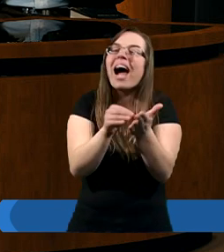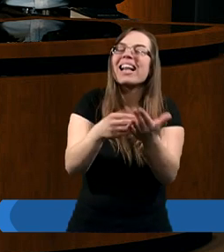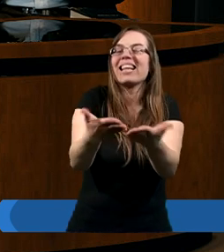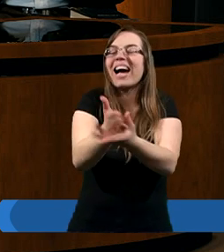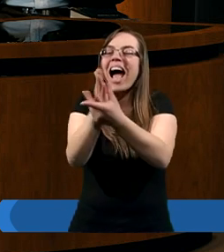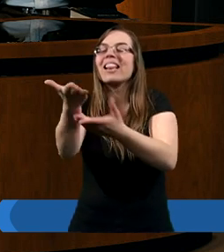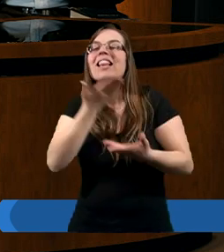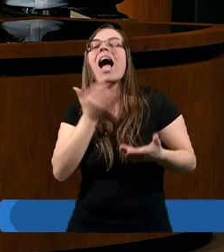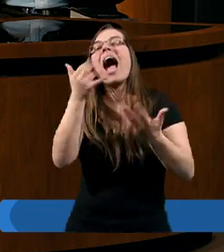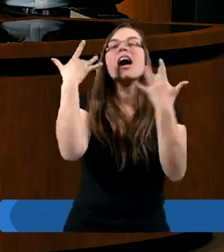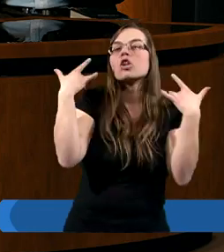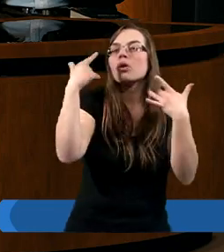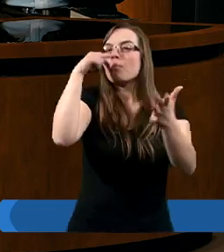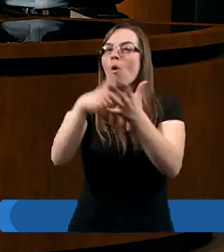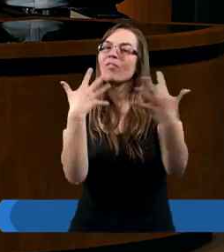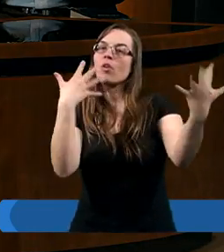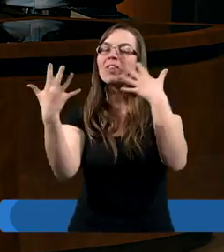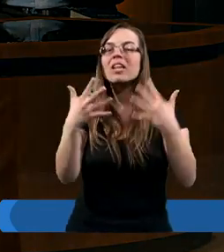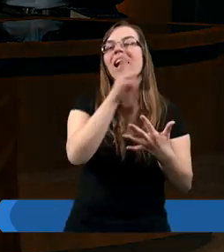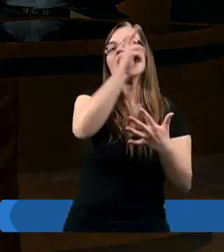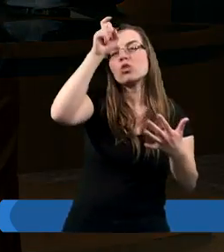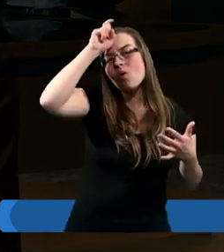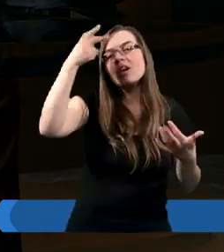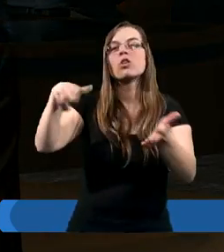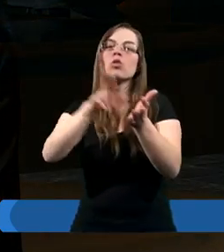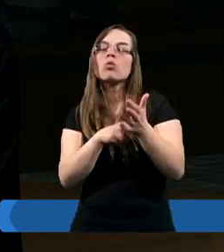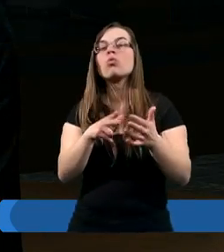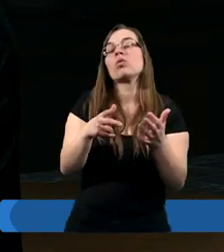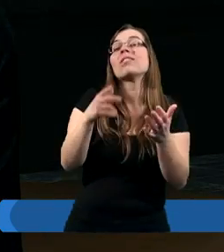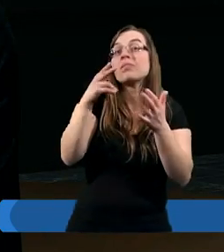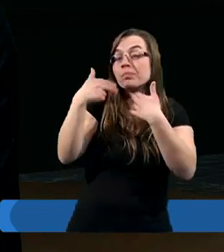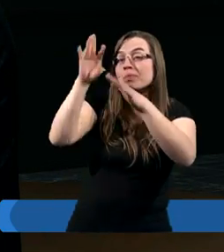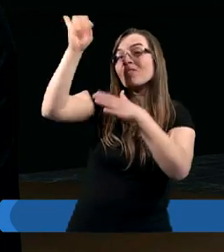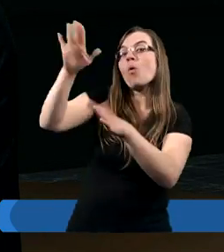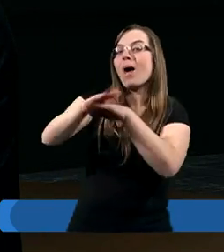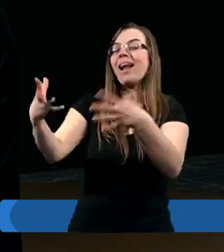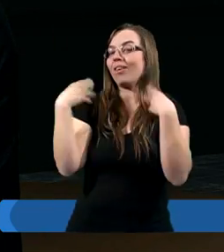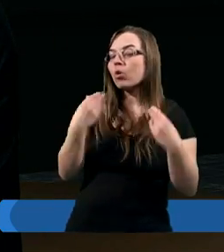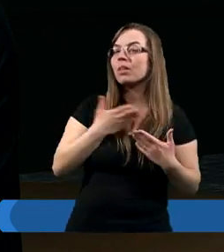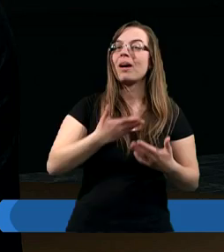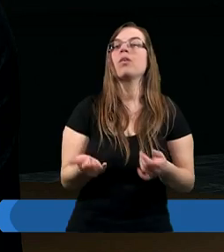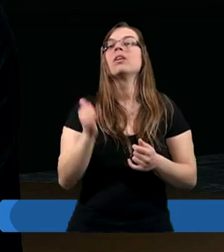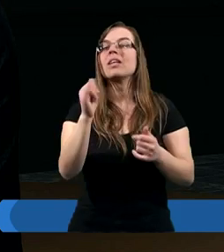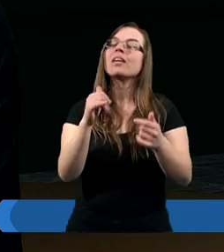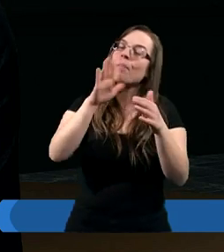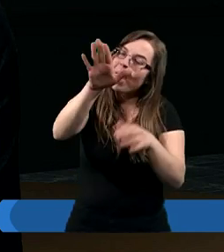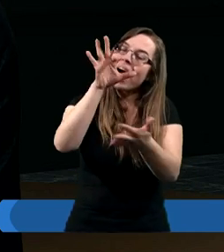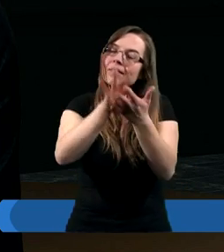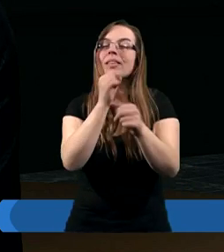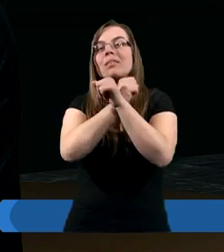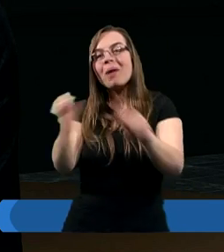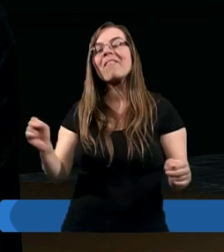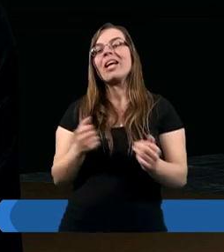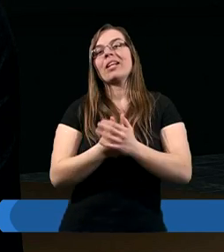rad, jak to życie powinno wyglądać, życie człowieka, który poznał Twoją łaskę, ma pewność